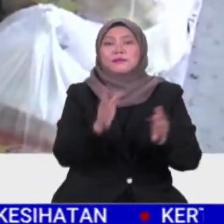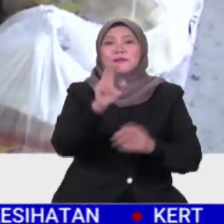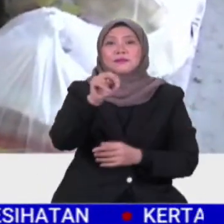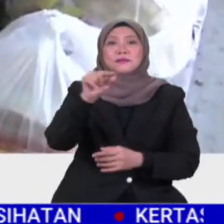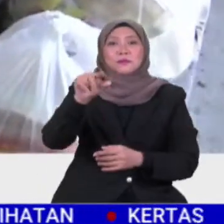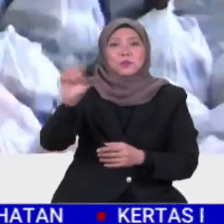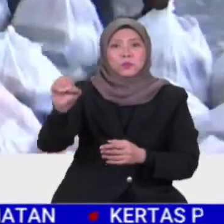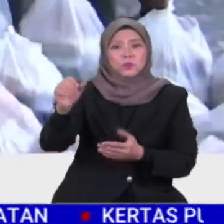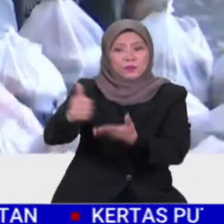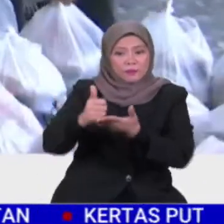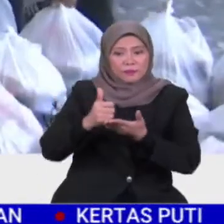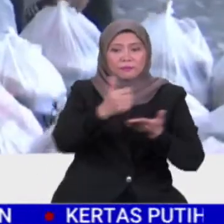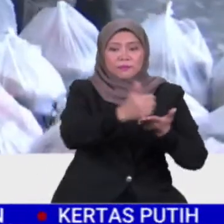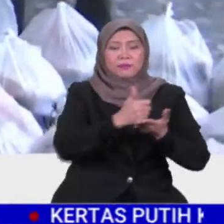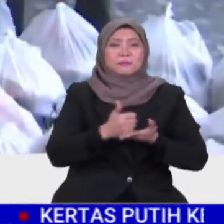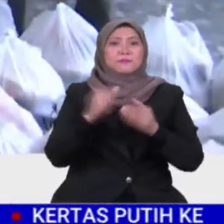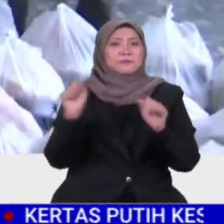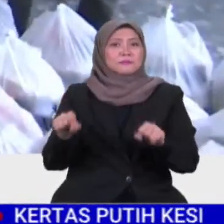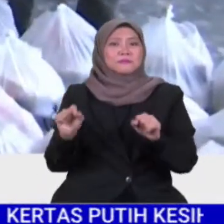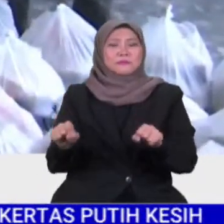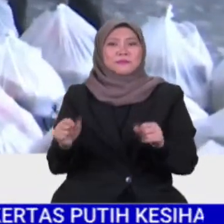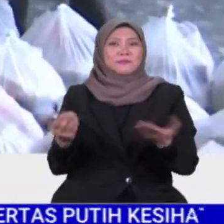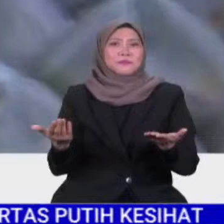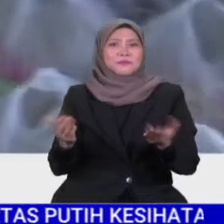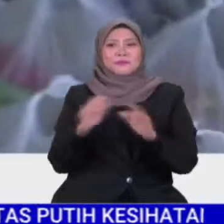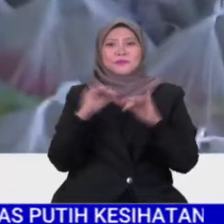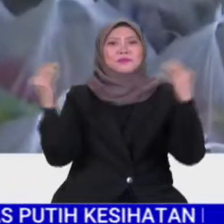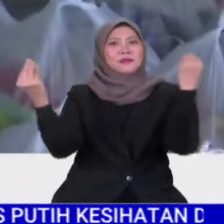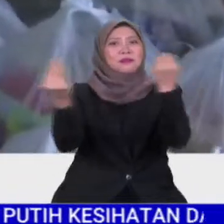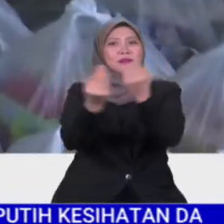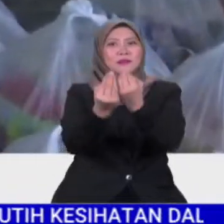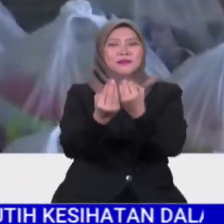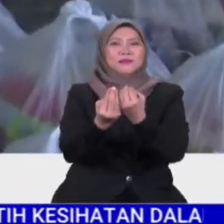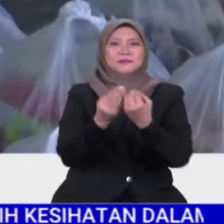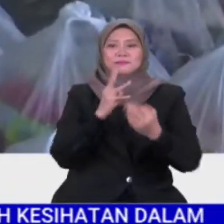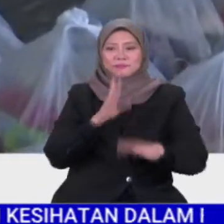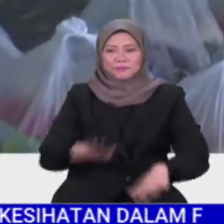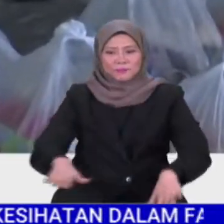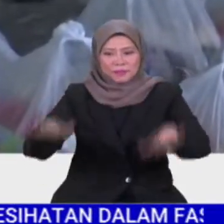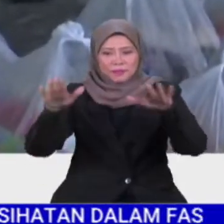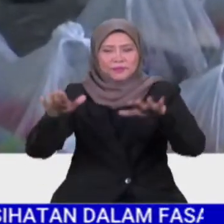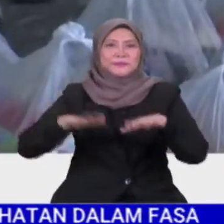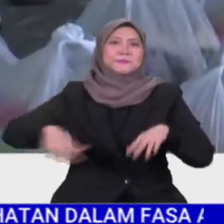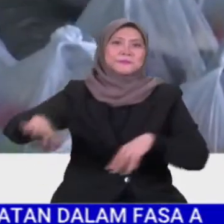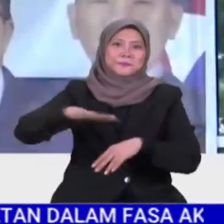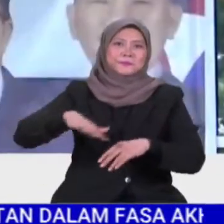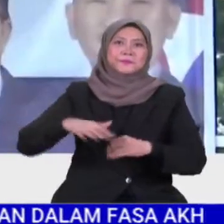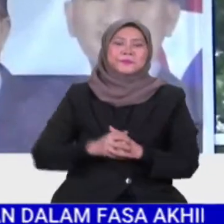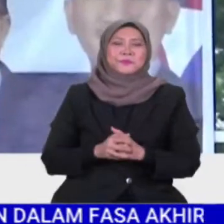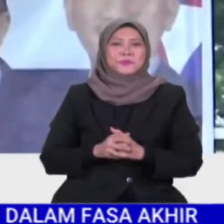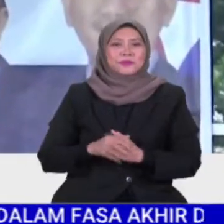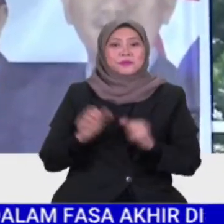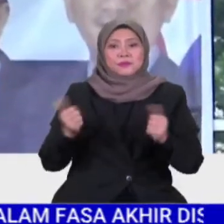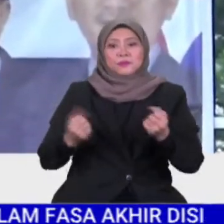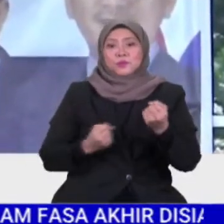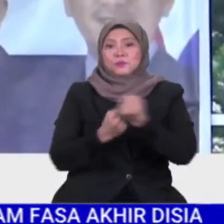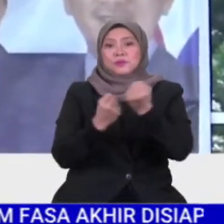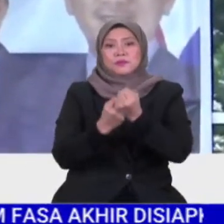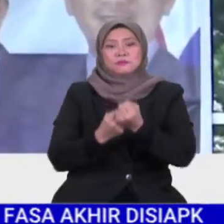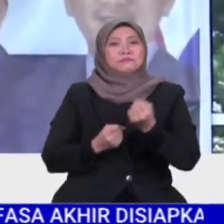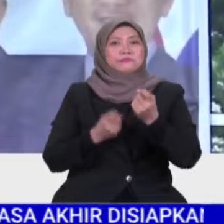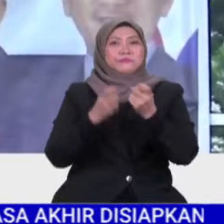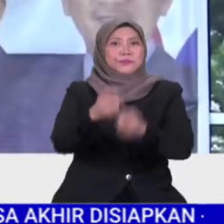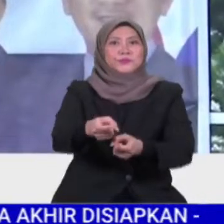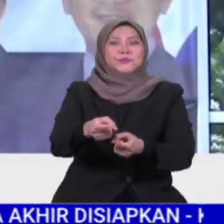di luar sana yang boleh membantu kepada masyarakat kita yang terjejas banjir. Sumbangan ini disampaikan Wakil